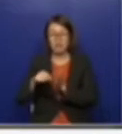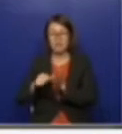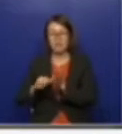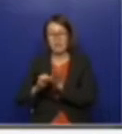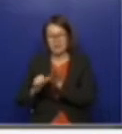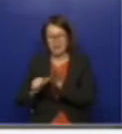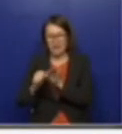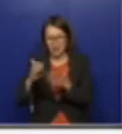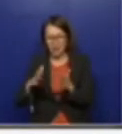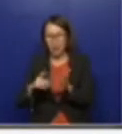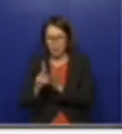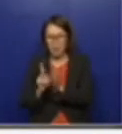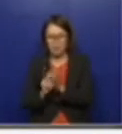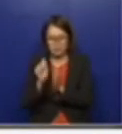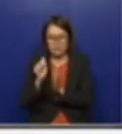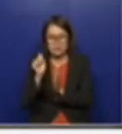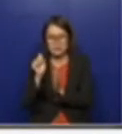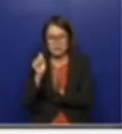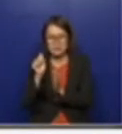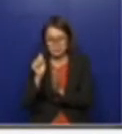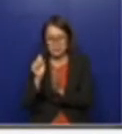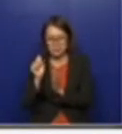มต้องดีกว่าเดิม